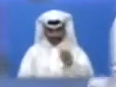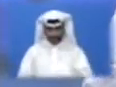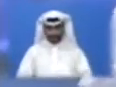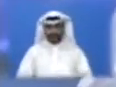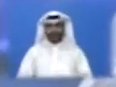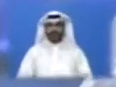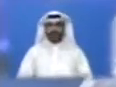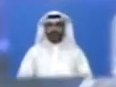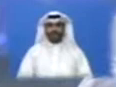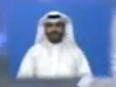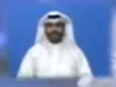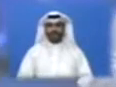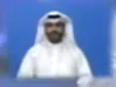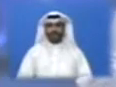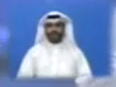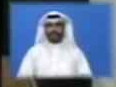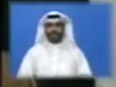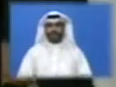المتحدة.